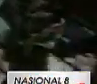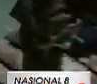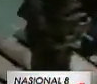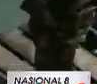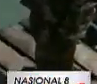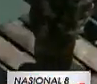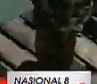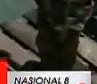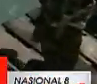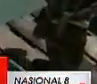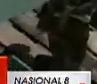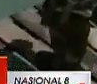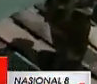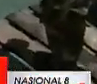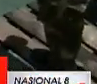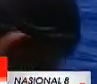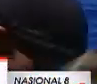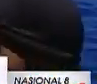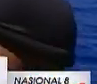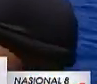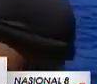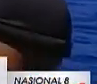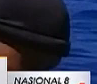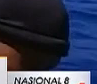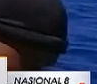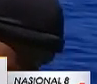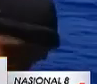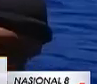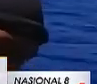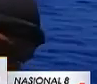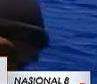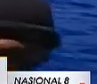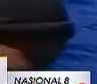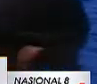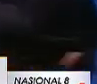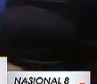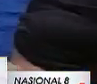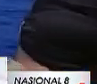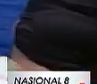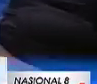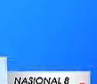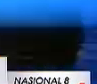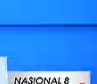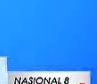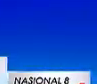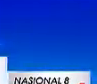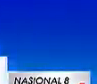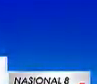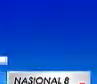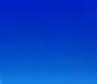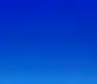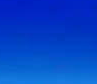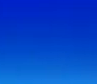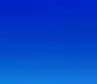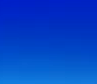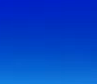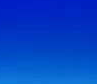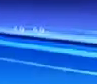70% kerjasama Malaysia Filipina dan Indonesia tumpaskan militan abu